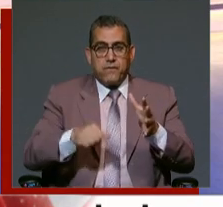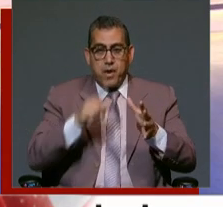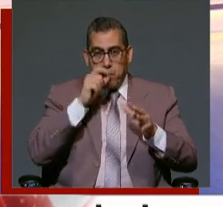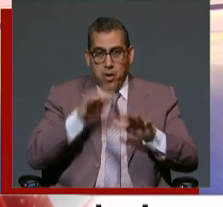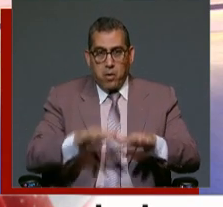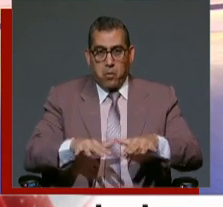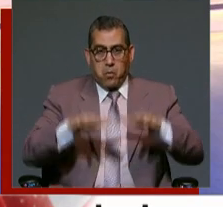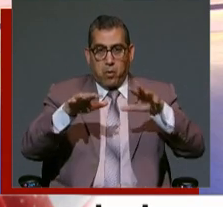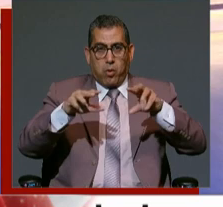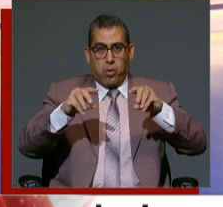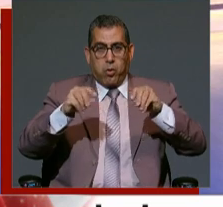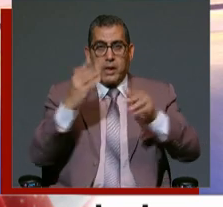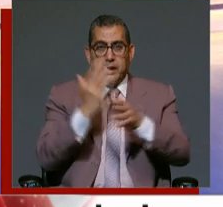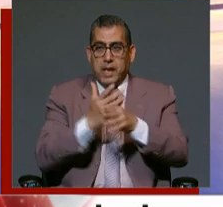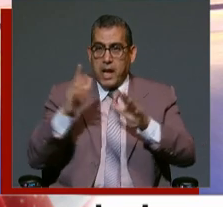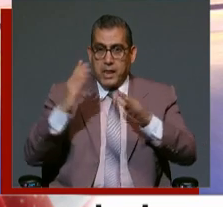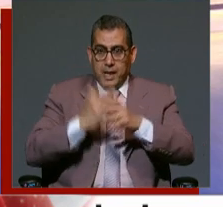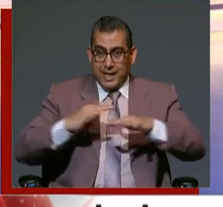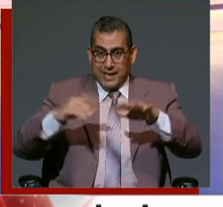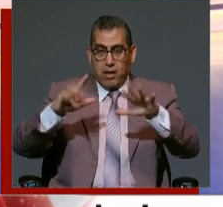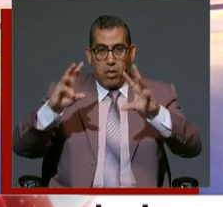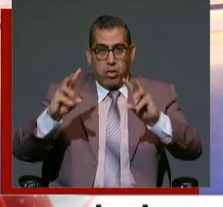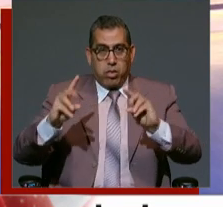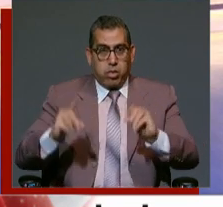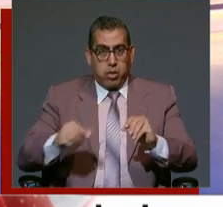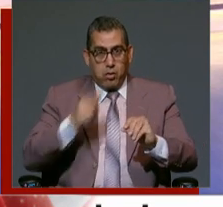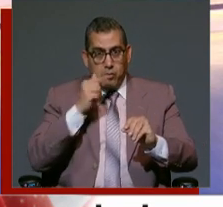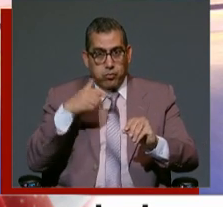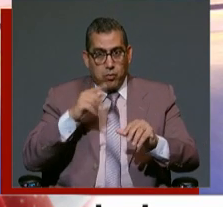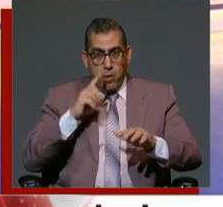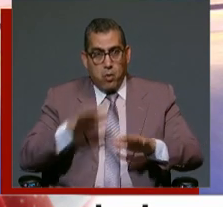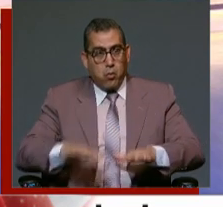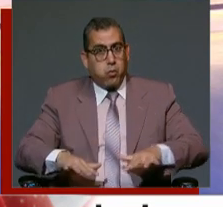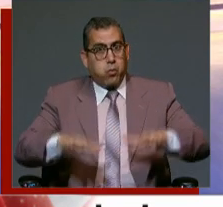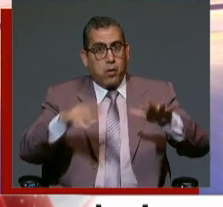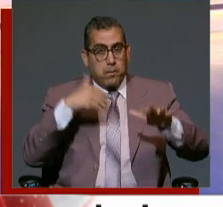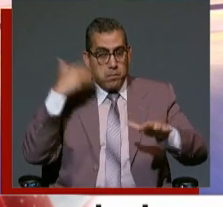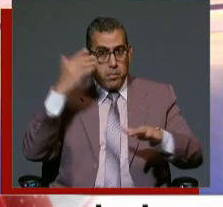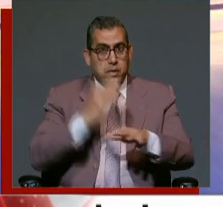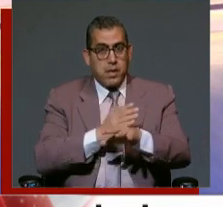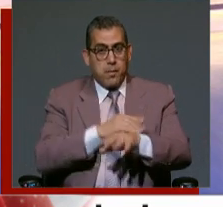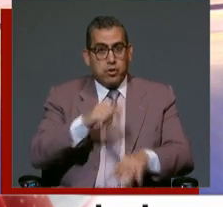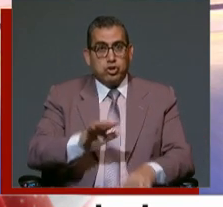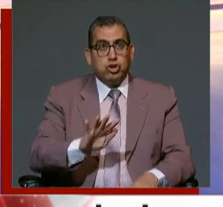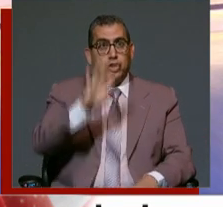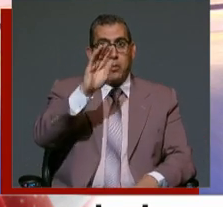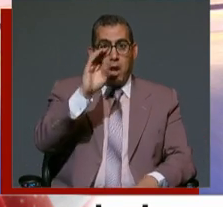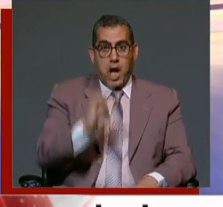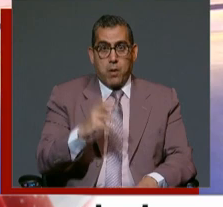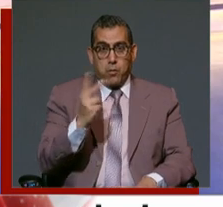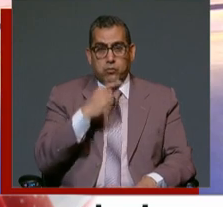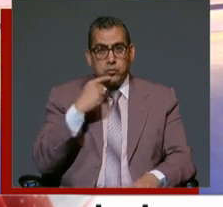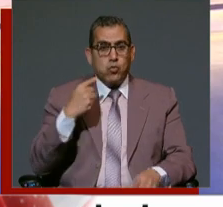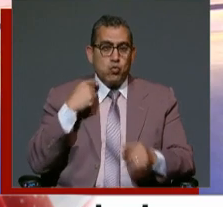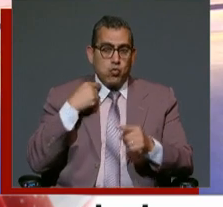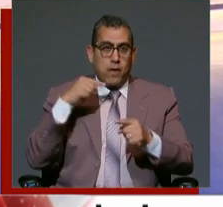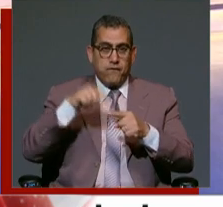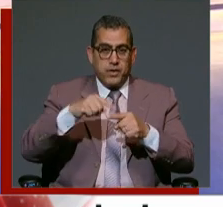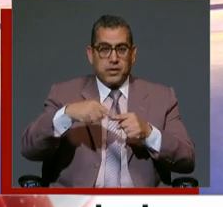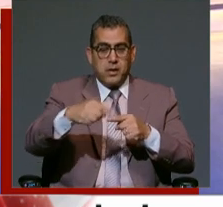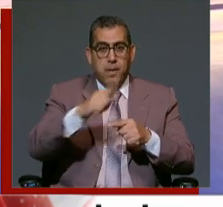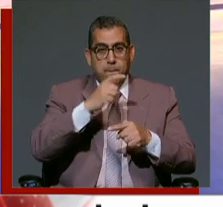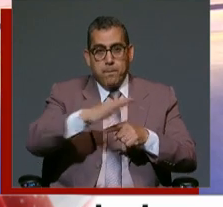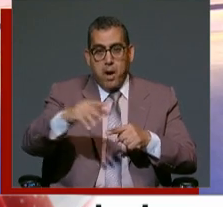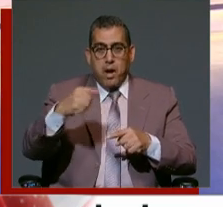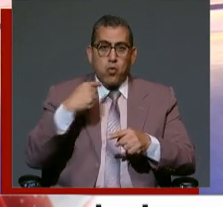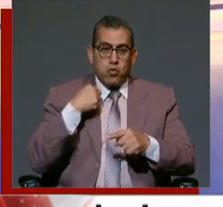بذوبان الجليد في الأقطاب في قطبين الشمالي والجنوبي، وبالتالي أثار وخيمة على الحياة البحرية وكذلك